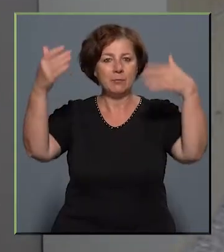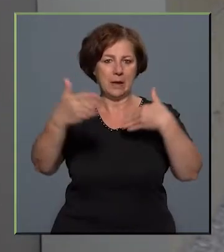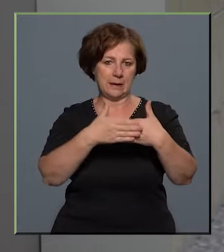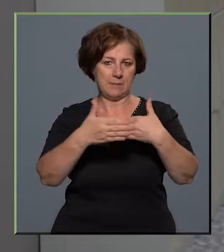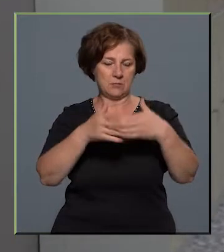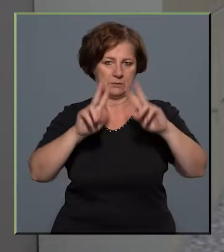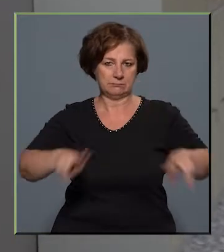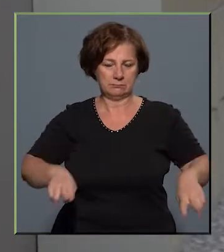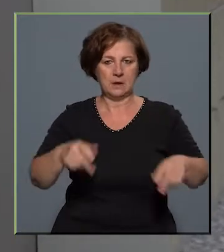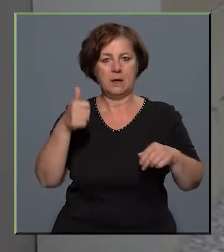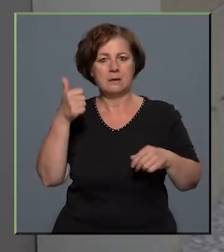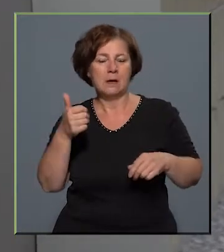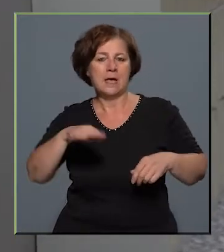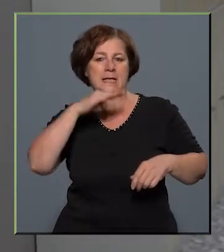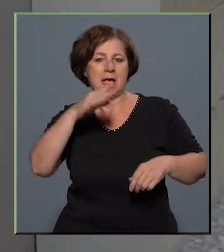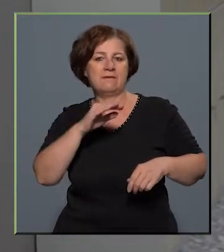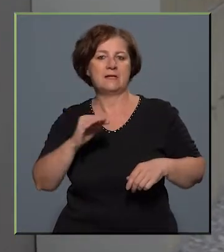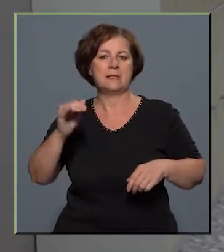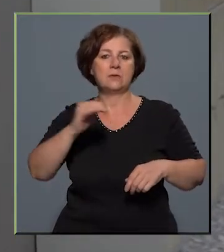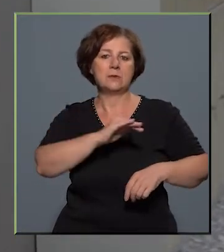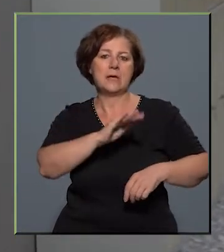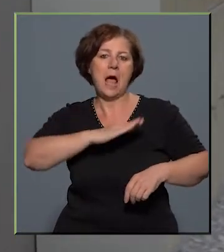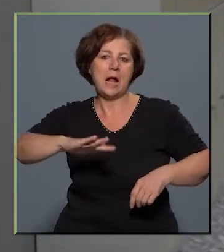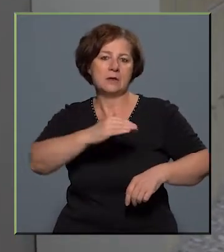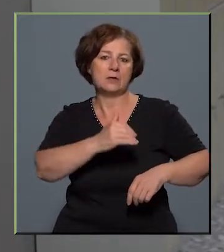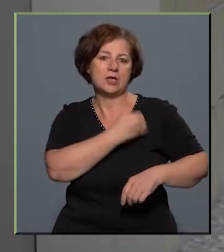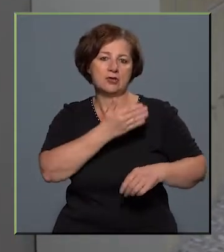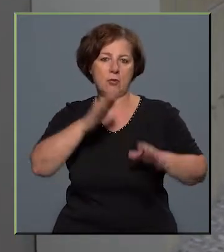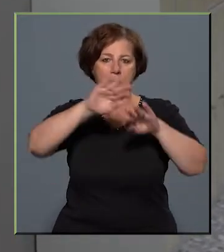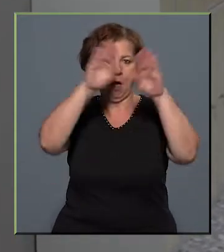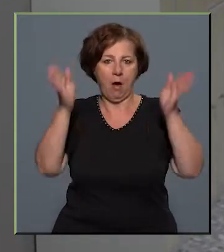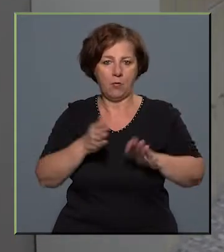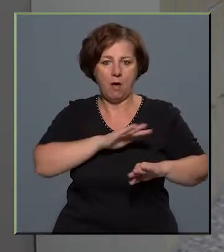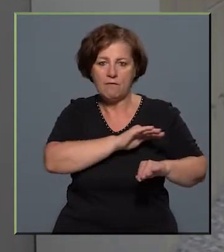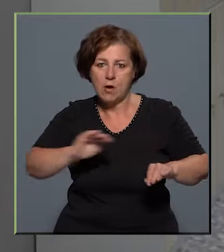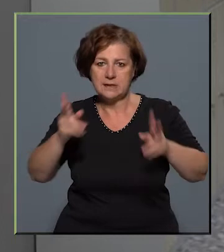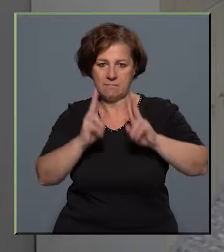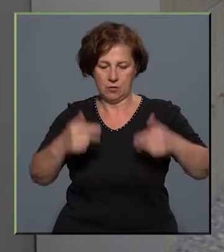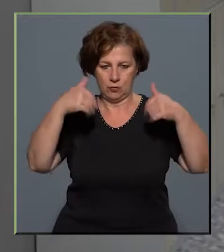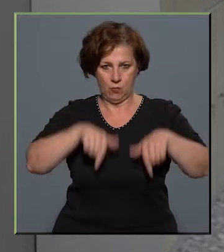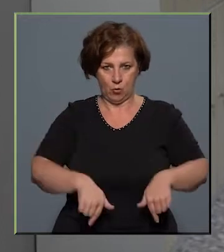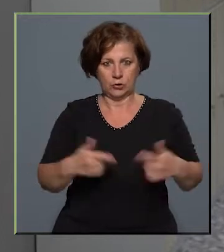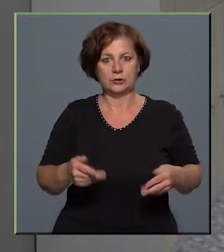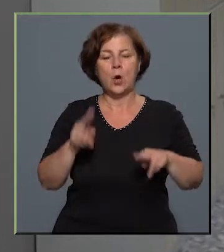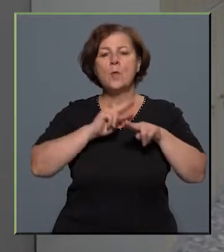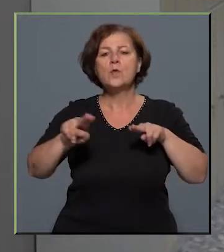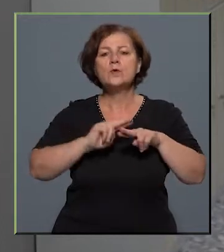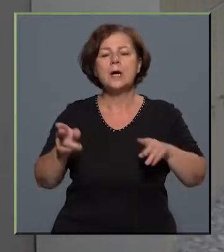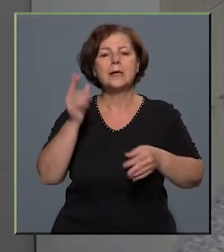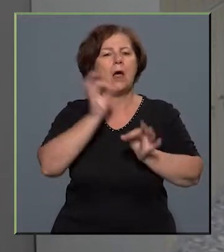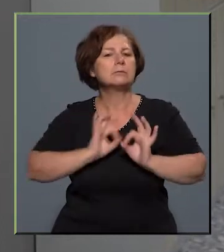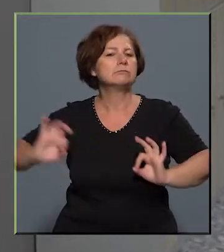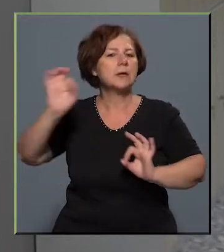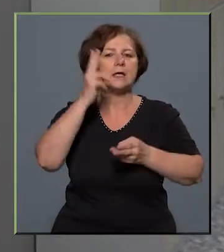mellett, ma jelen pillanatban a Szervácius általános iskola aulájában vagyunk, a földszinten. Az épület műszakilag teljesen kész